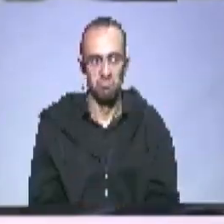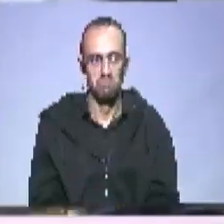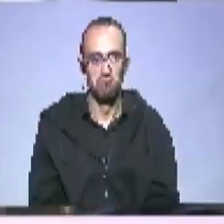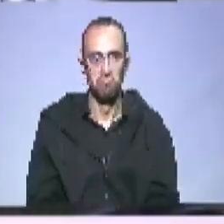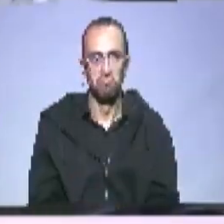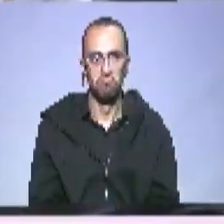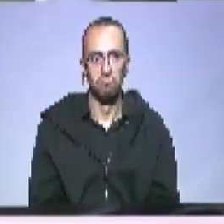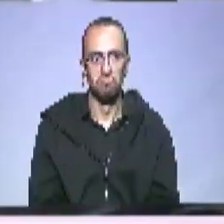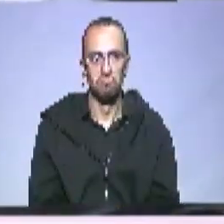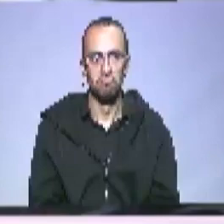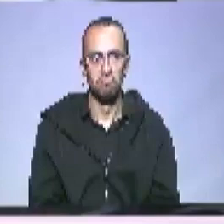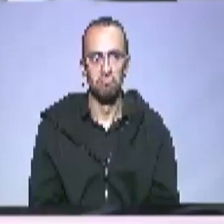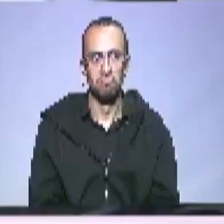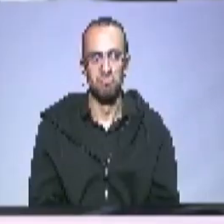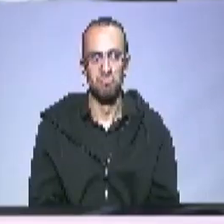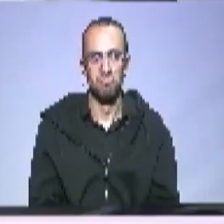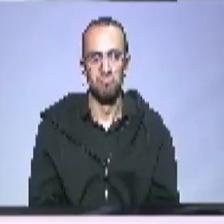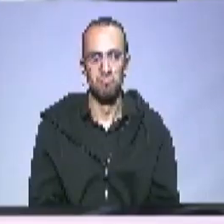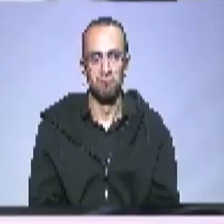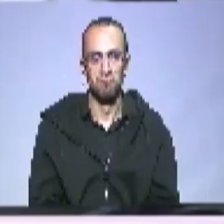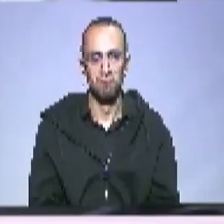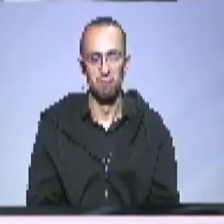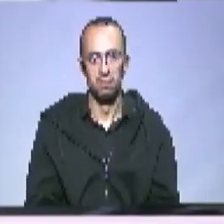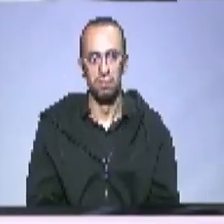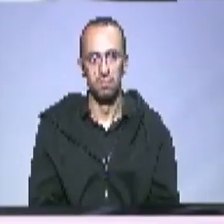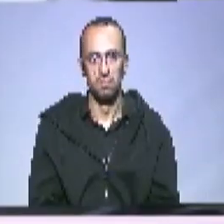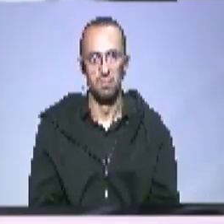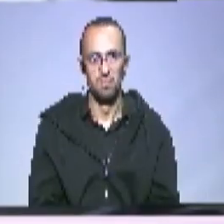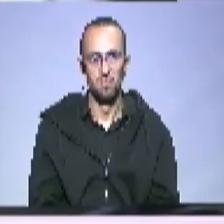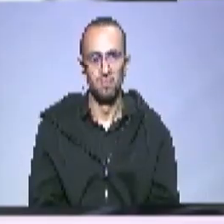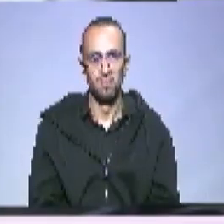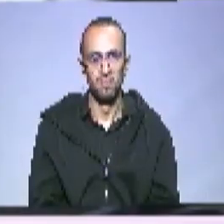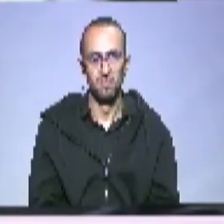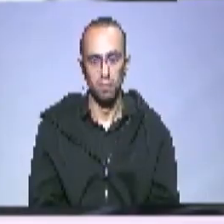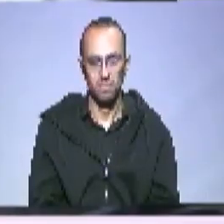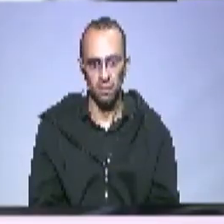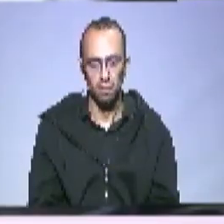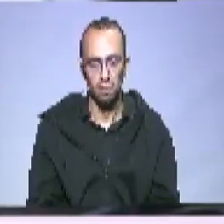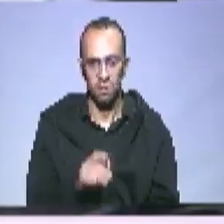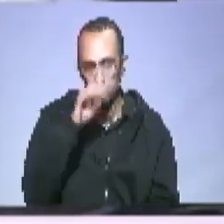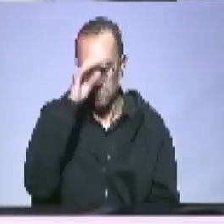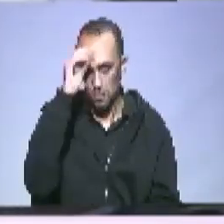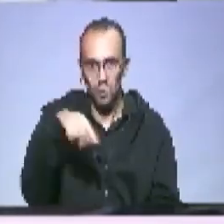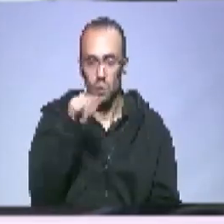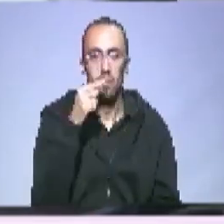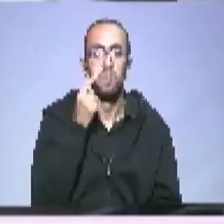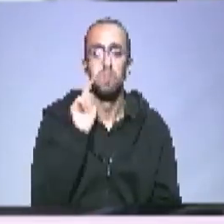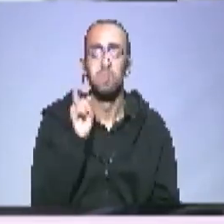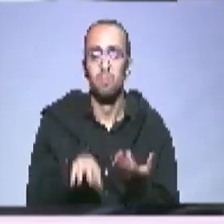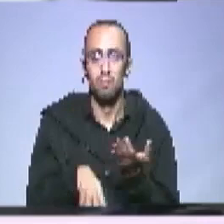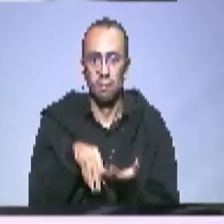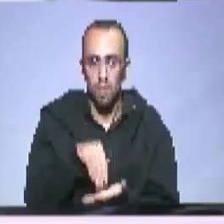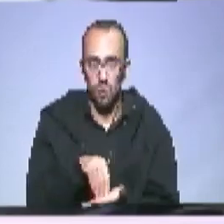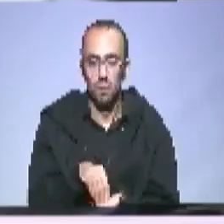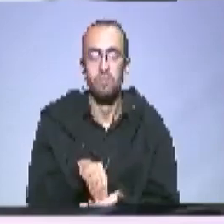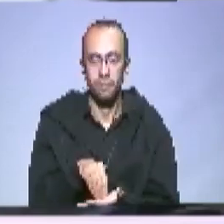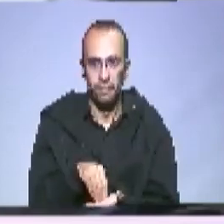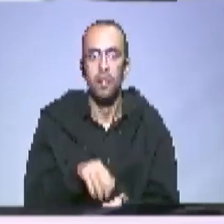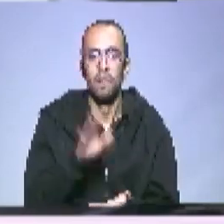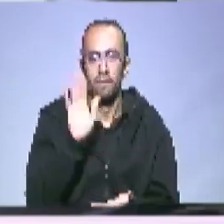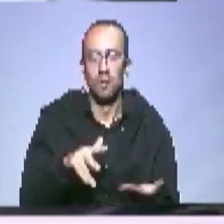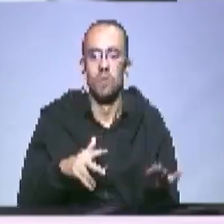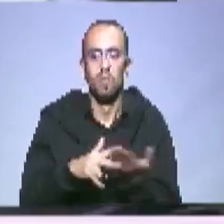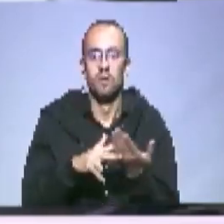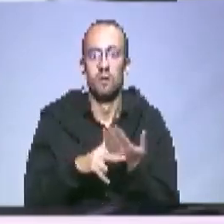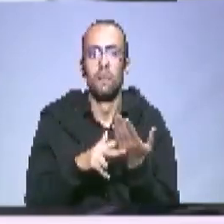الموضوع خلص. طيب حلو قوي. كويس. اللي ما تابعش معانا من بدايه الحلقه بتبقى موجوده كامله